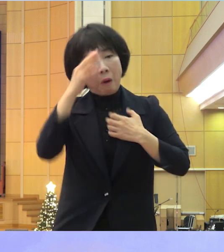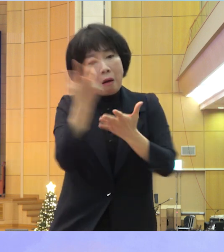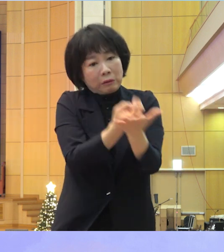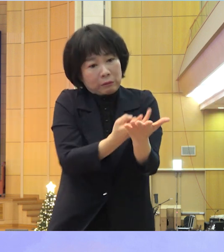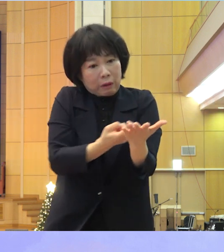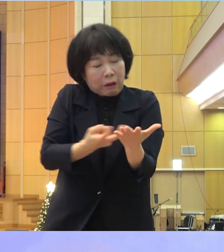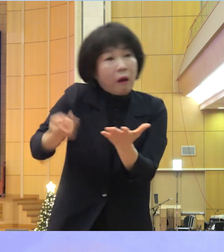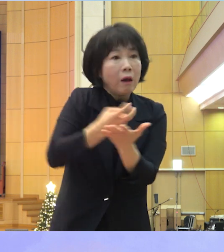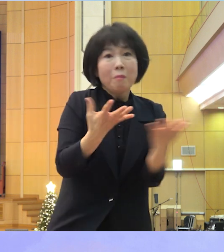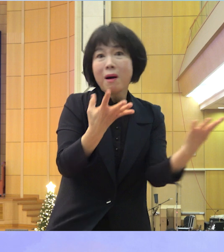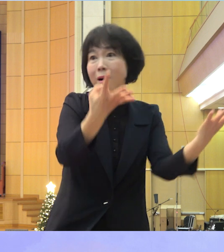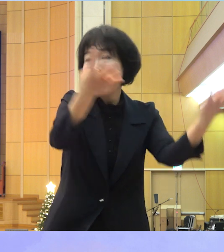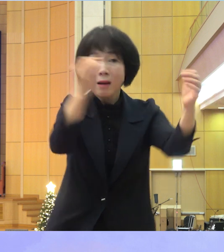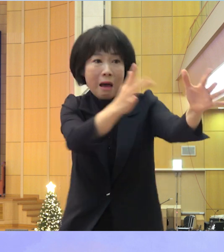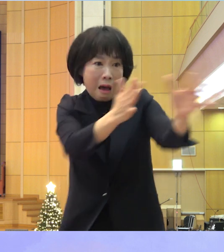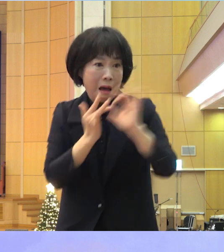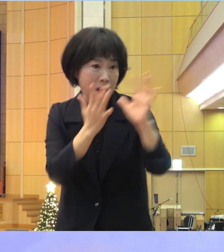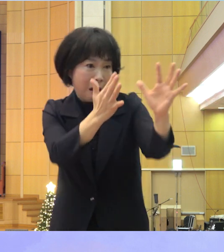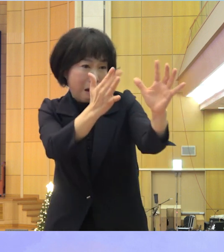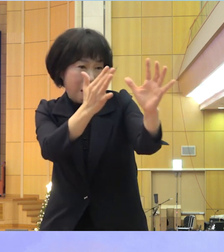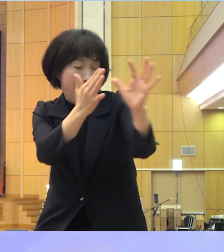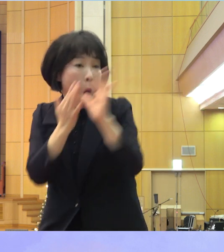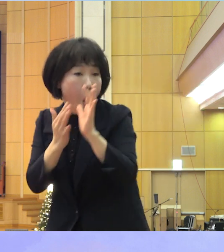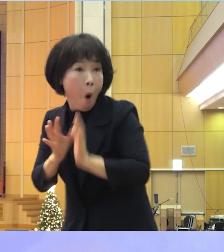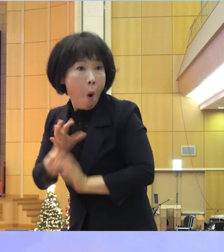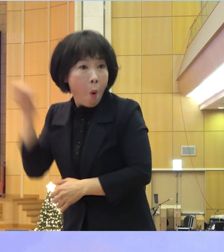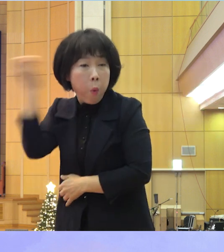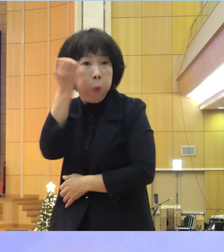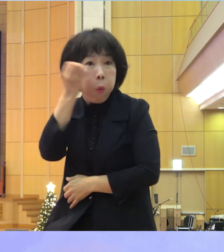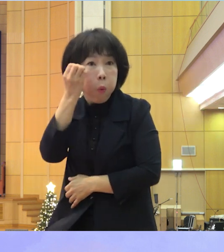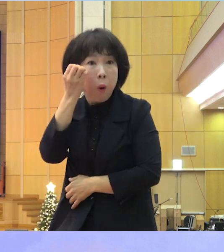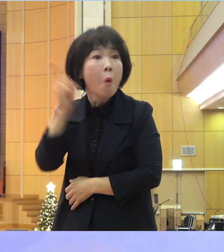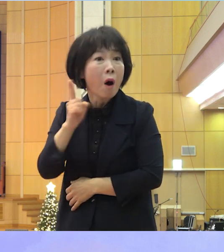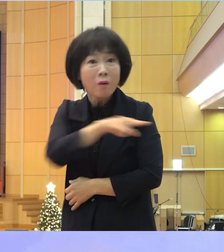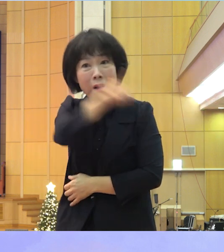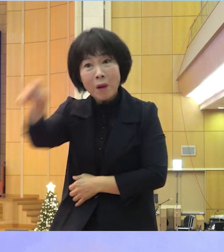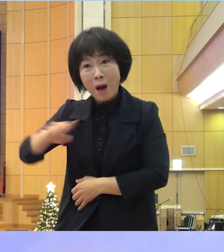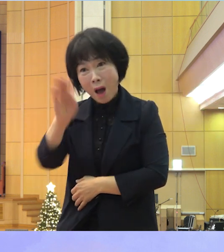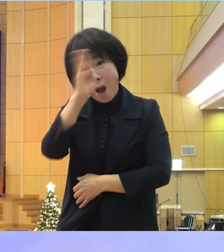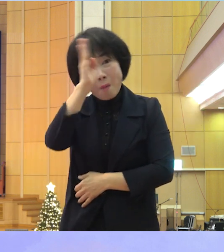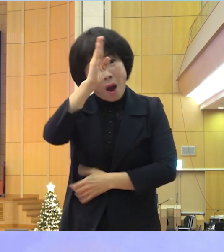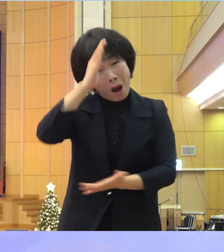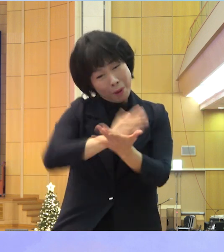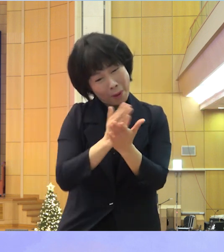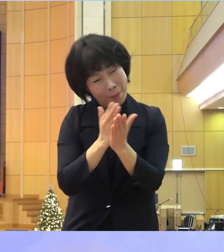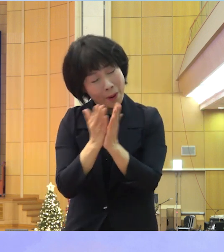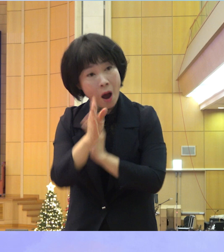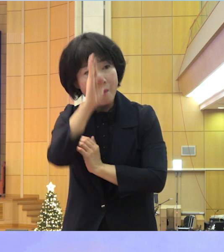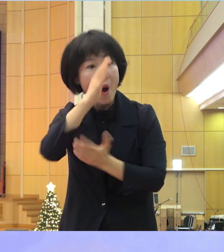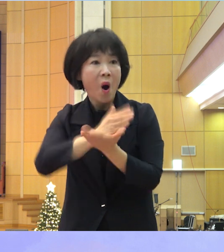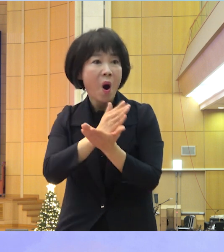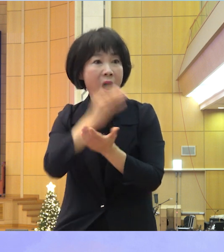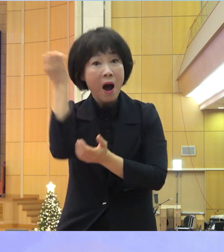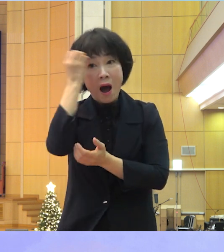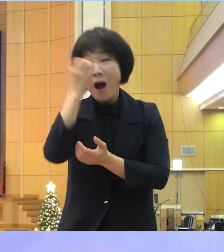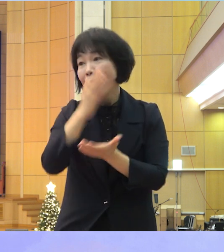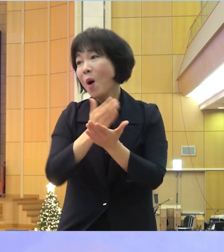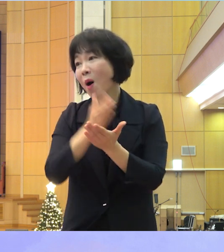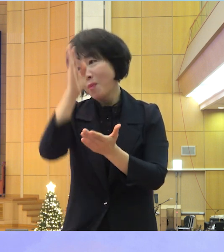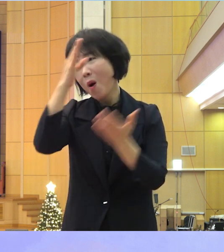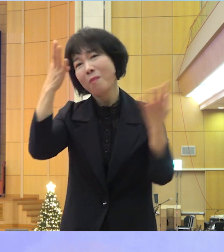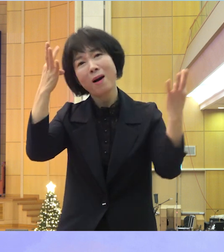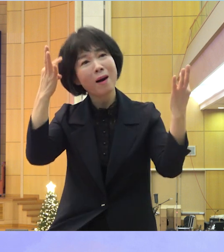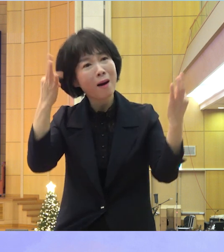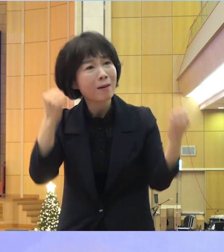찾아왔는데 각색 병과, 이 말은 무슨 병이 그렇게 많아? 한마디로 표현하면 5만 가지 병이라잖아. 5만